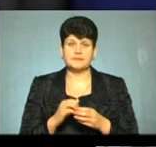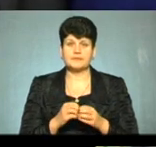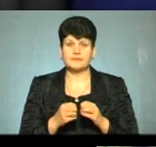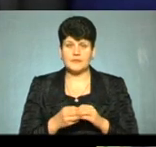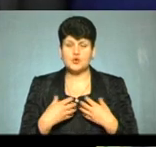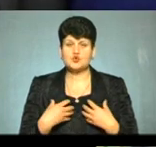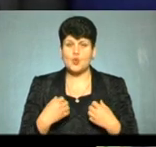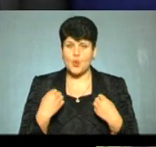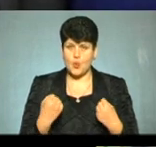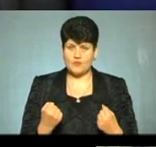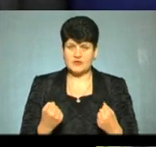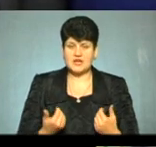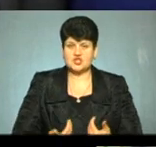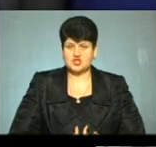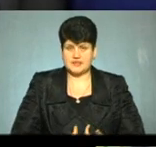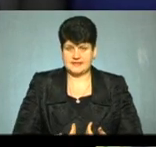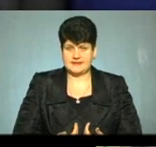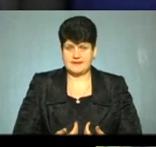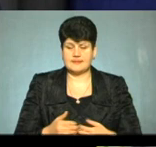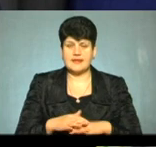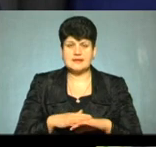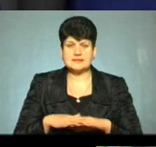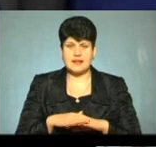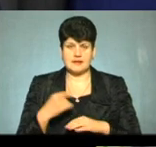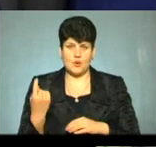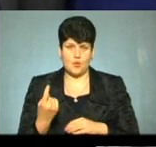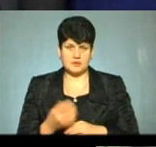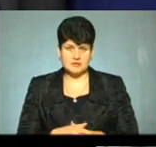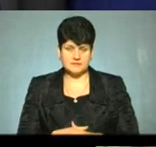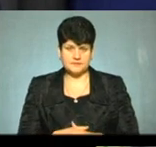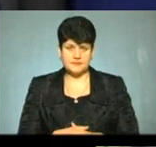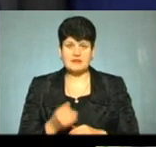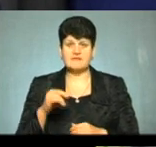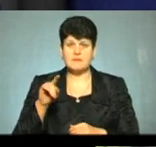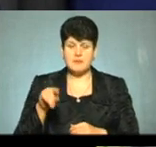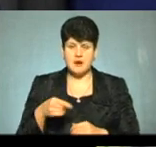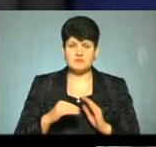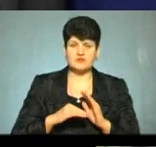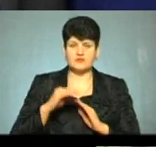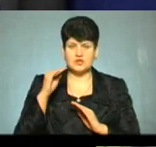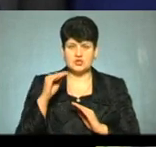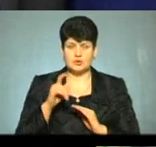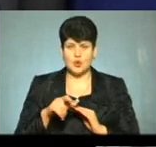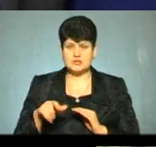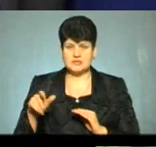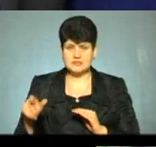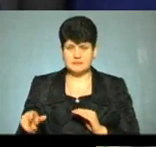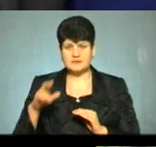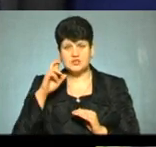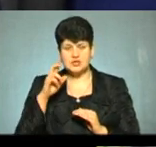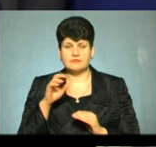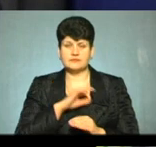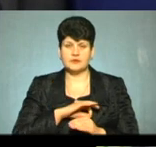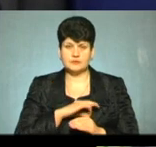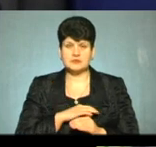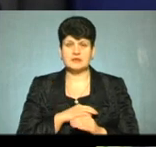загрозу здоров'я і життя населення області. Та вимагаємо від вищих посадових осіб